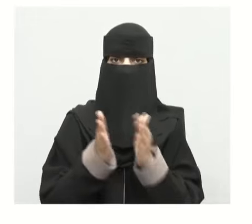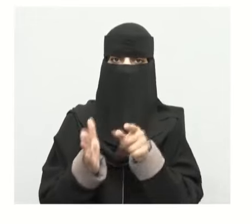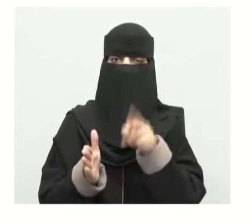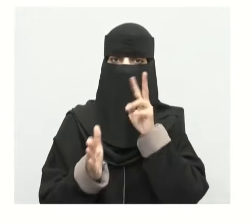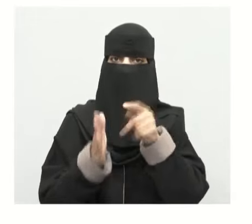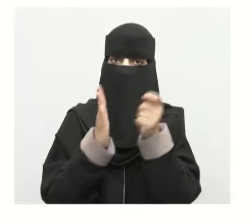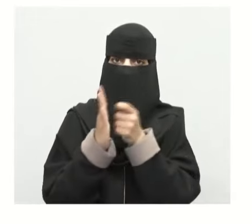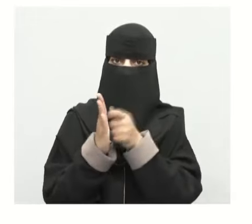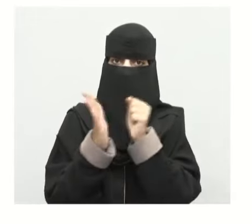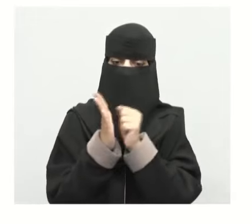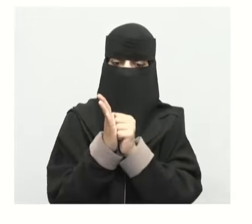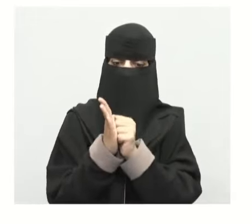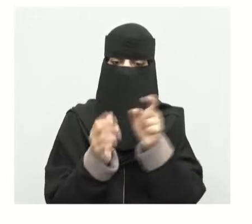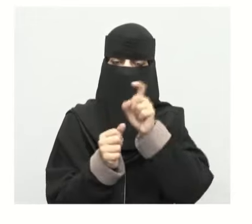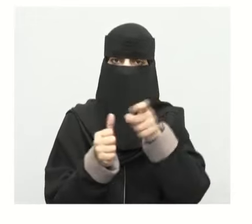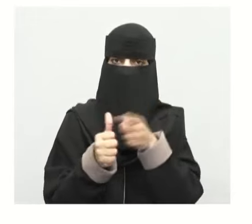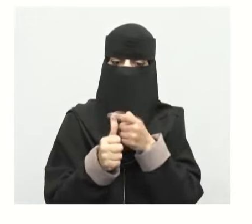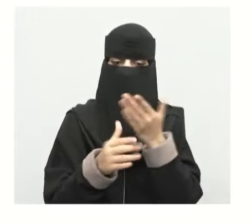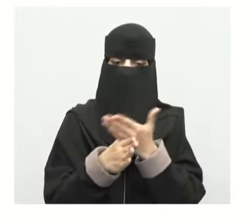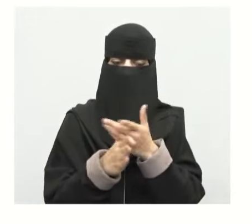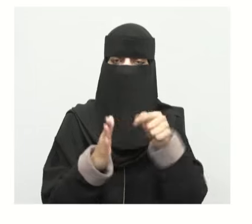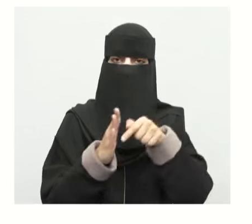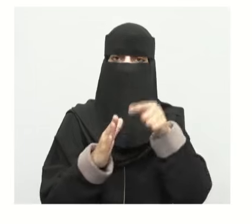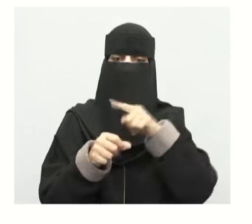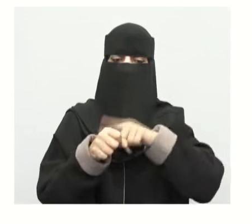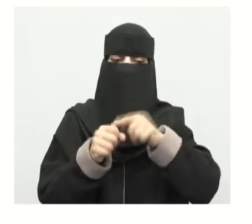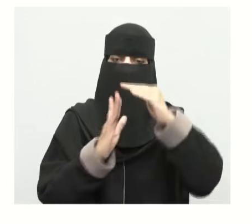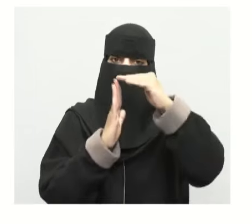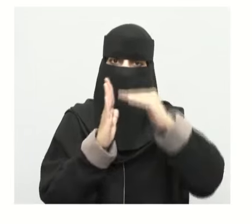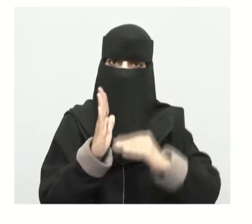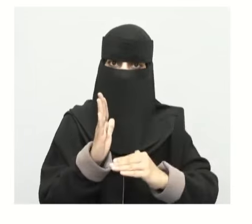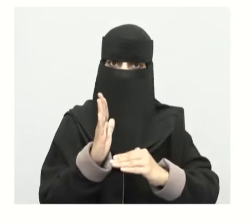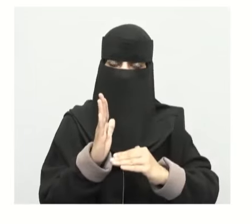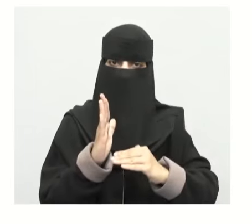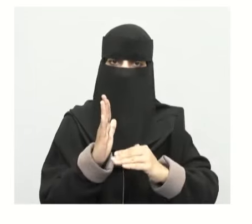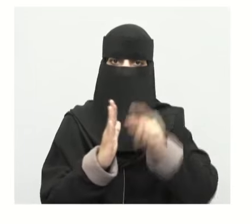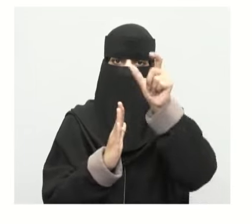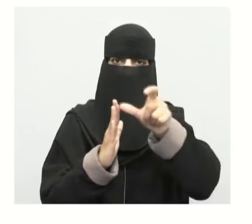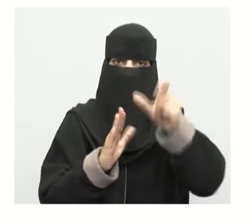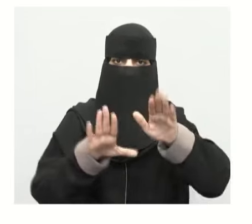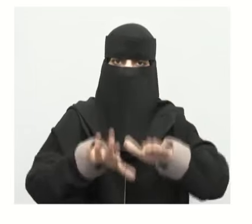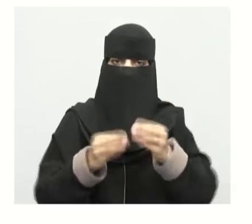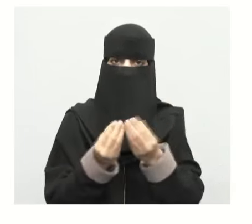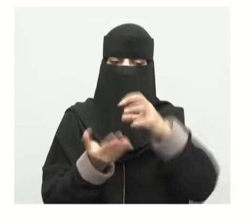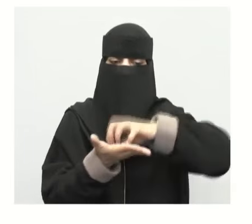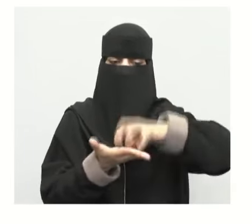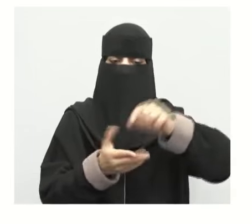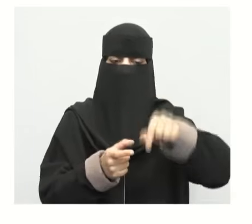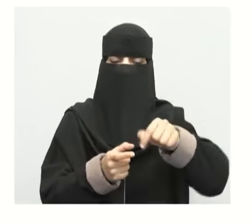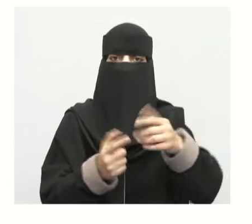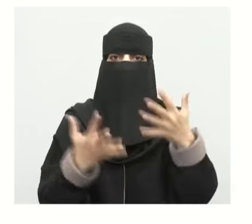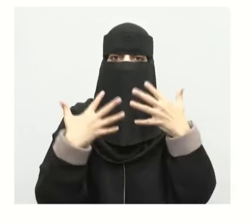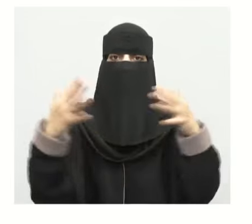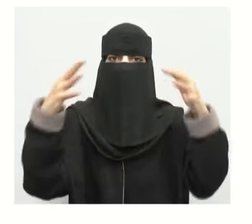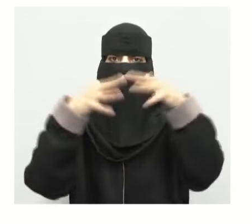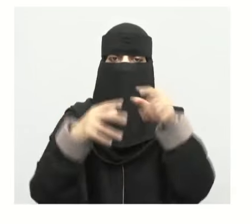لدينا واجب سؤال الواجب من الاسباب التي ادت الى انخفاض الكثافه السكانيه في